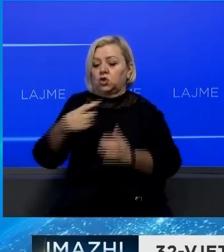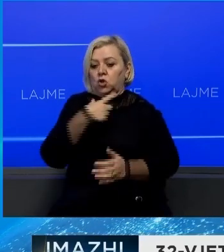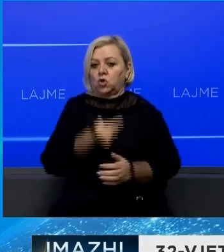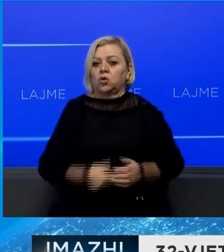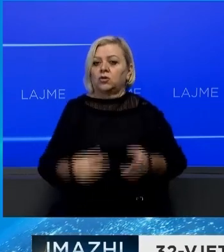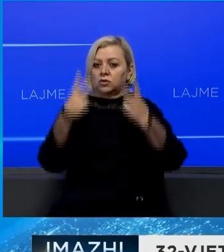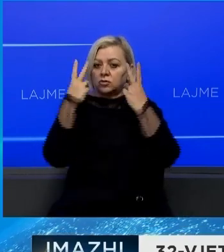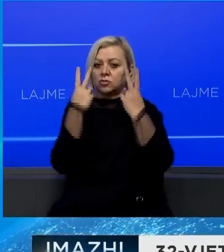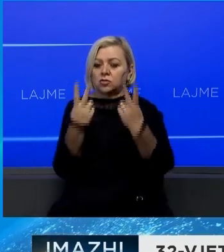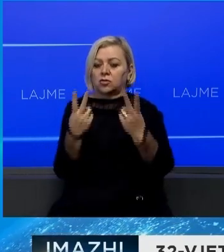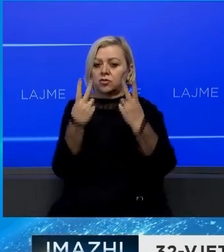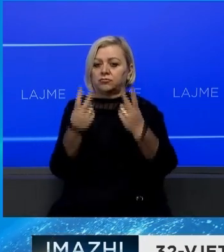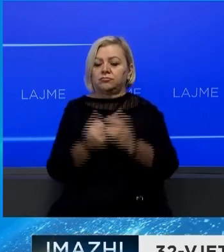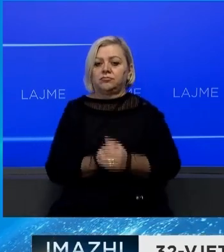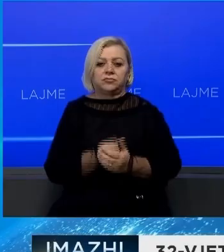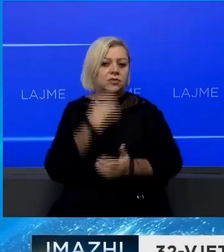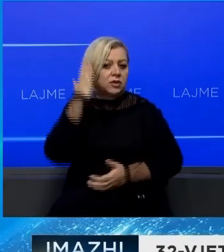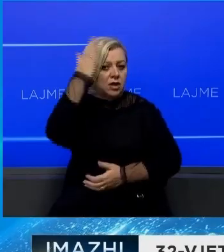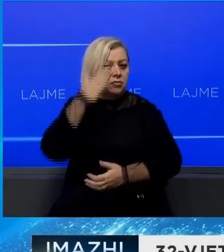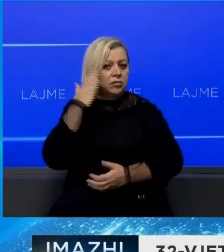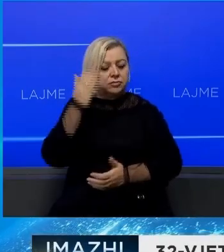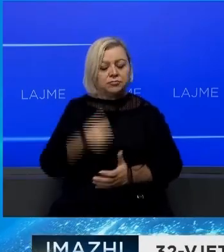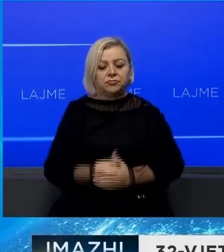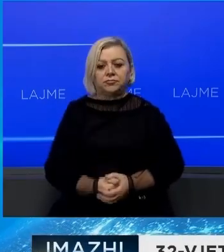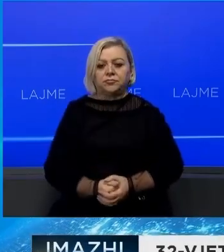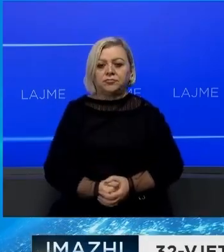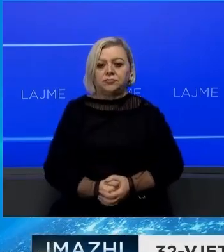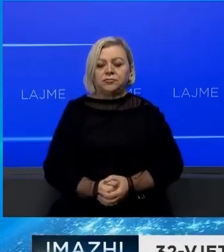të rëndësishëm edhe në të ardhmen.